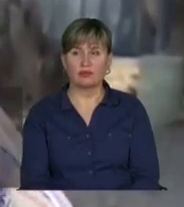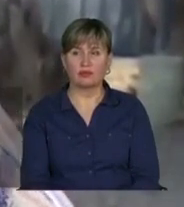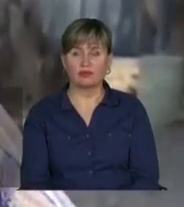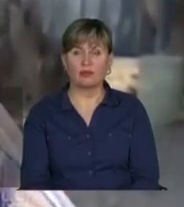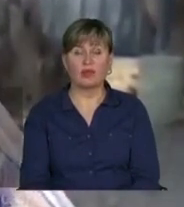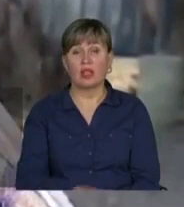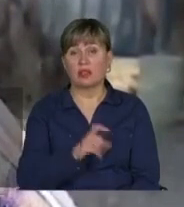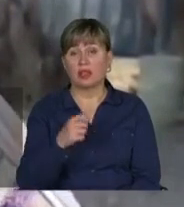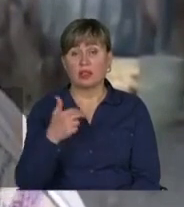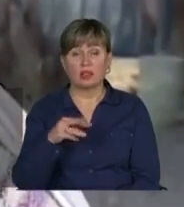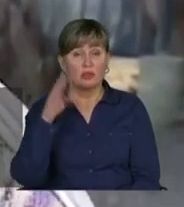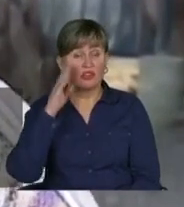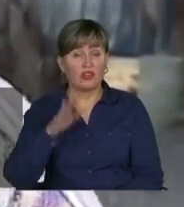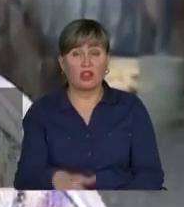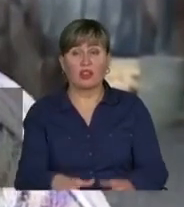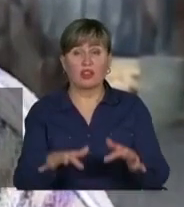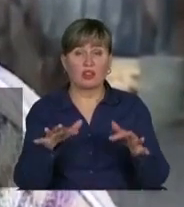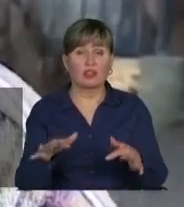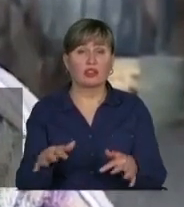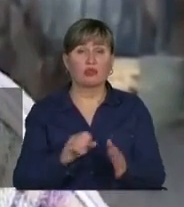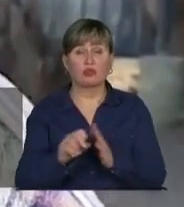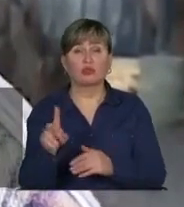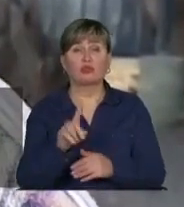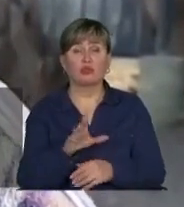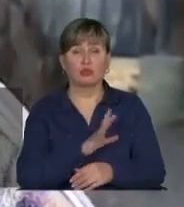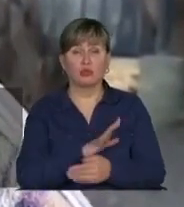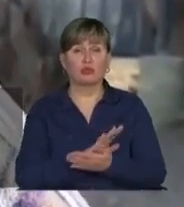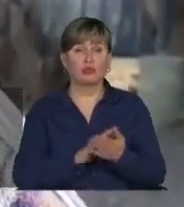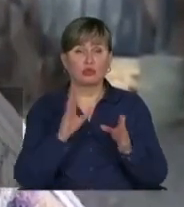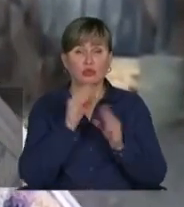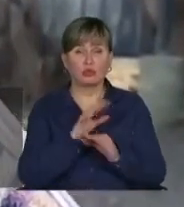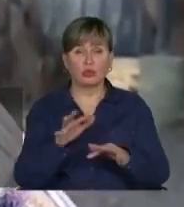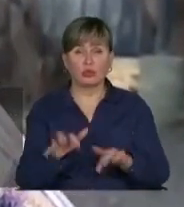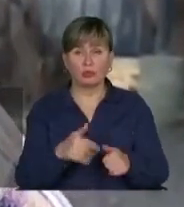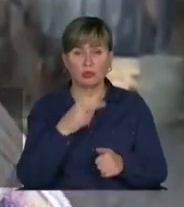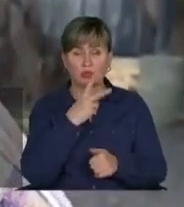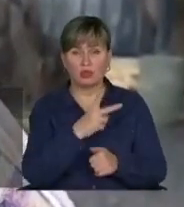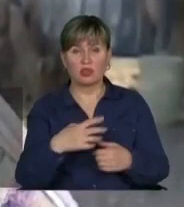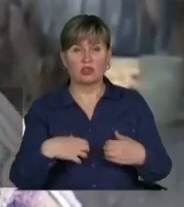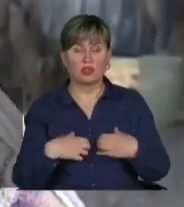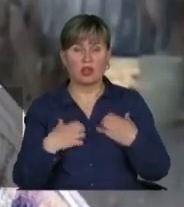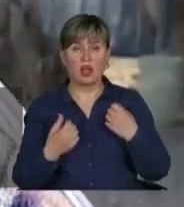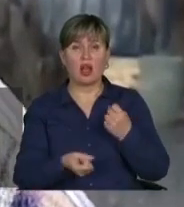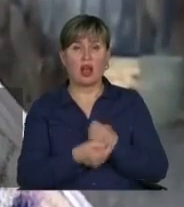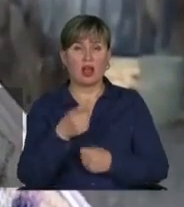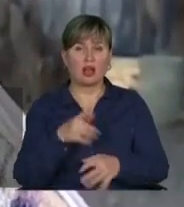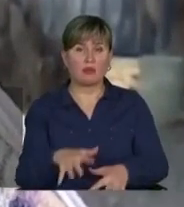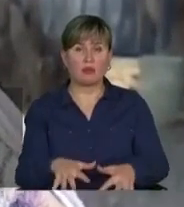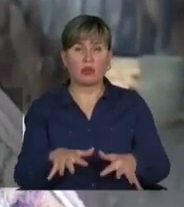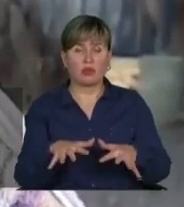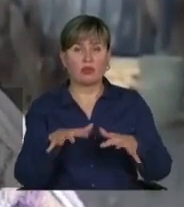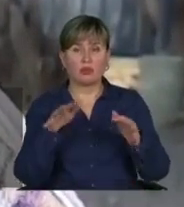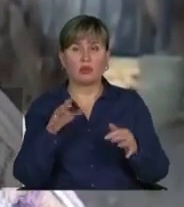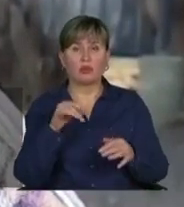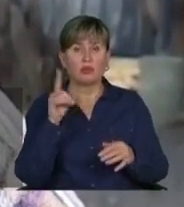За полчаса вода залила весь дом. Убежали в чем были. Ничего не успели забрать. Смотреть на это страшно. Оказывается, паводок все поднимает.